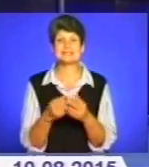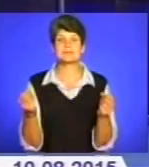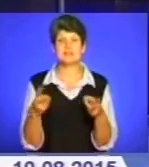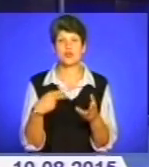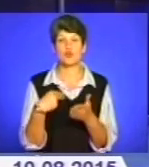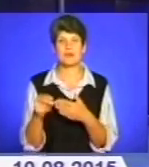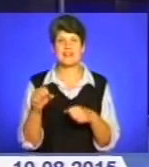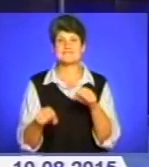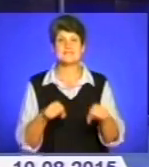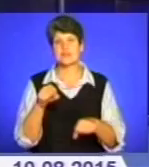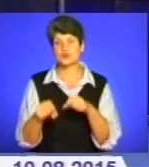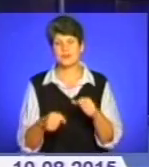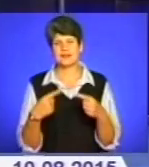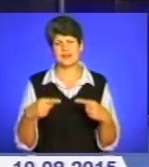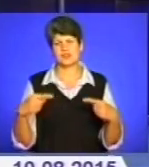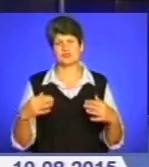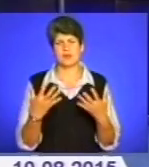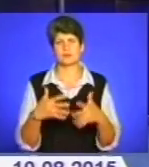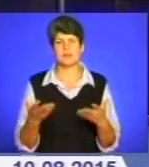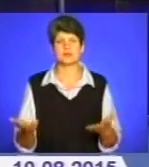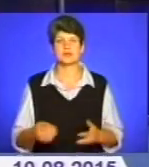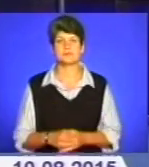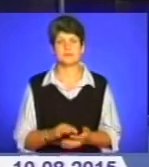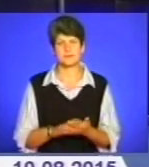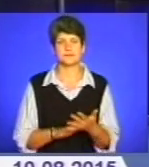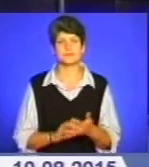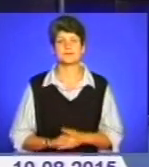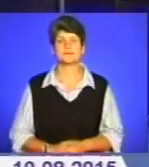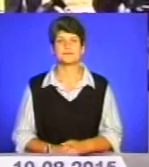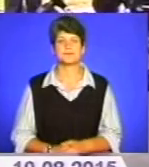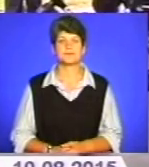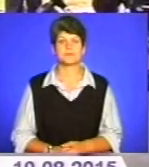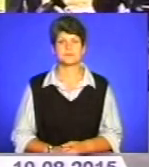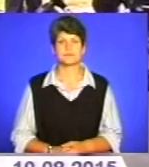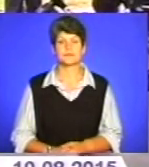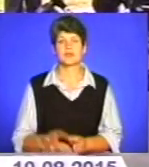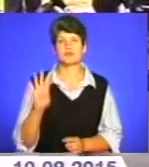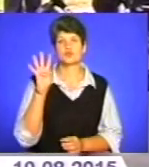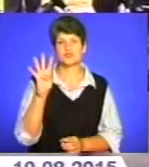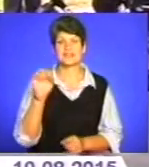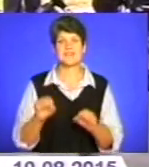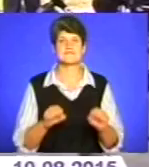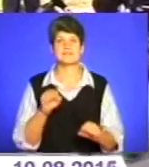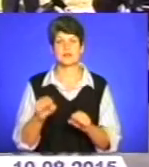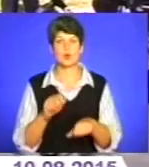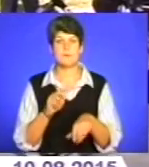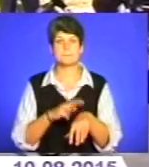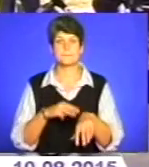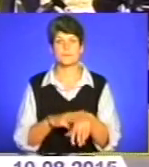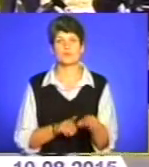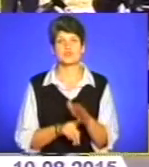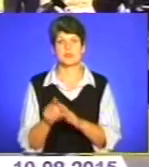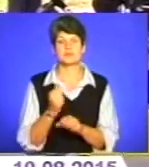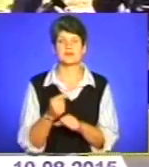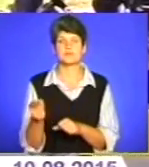придбали велосипеди та інше необхідне обладнання. Подробиці у сюжеті. 4 велопатрулі почали працювати у